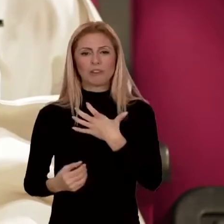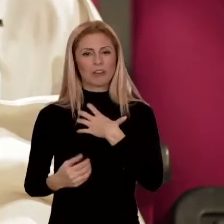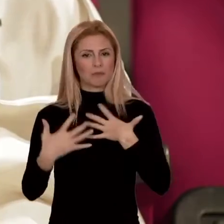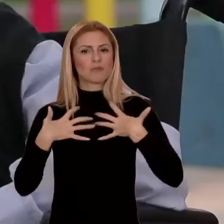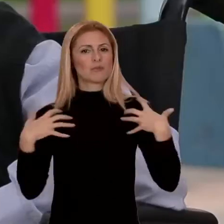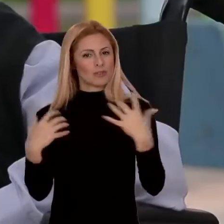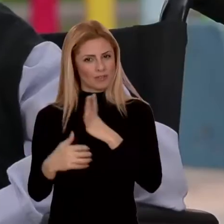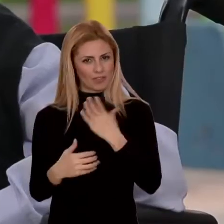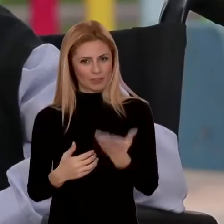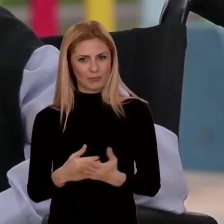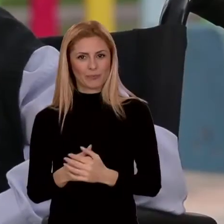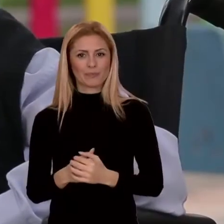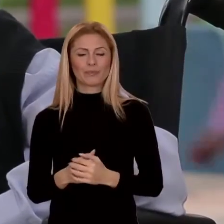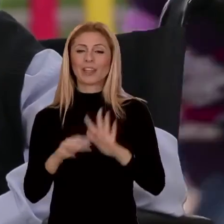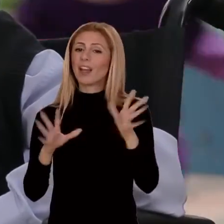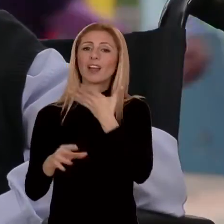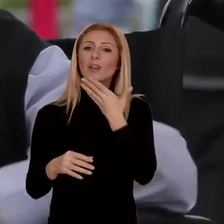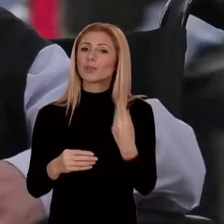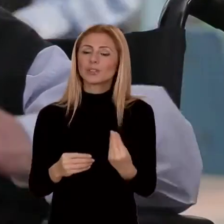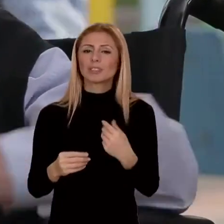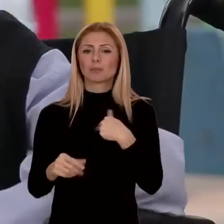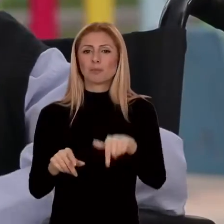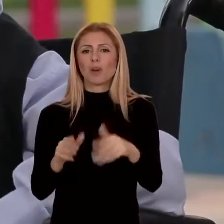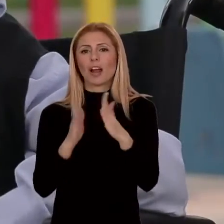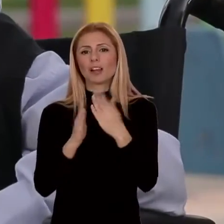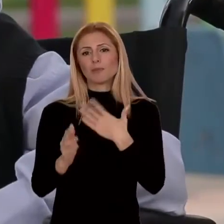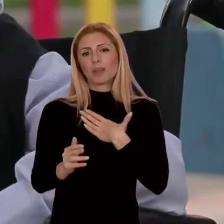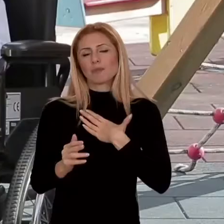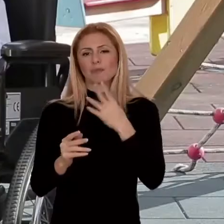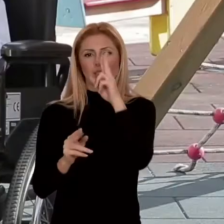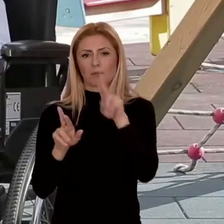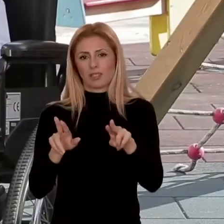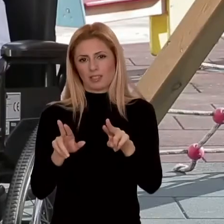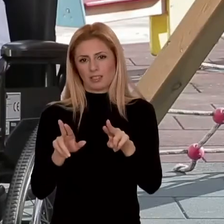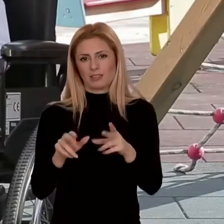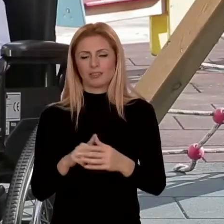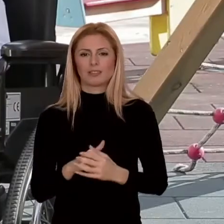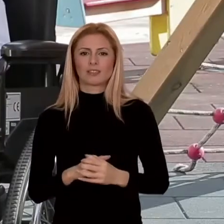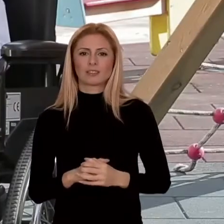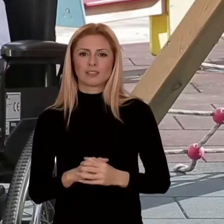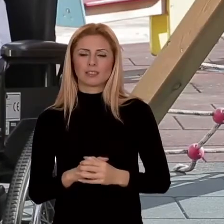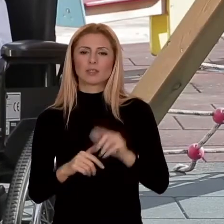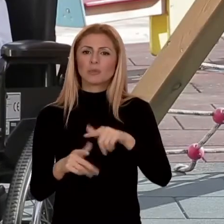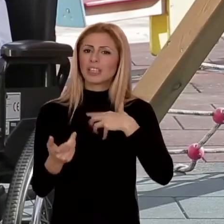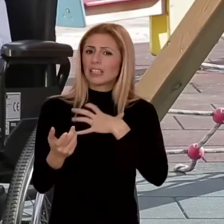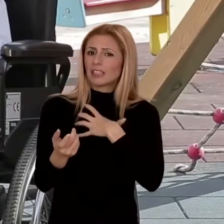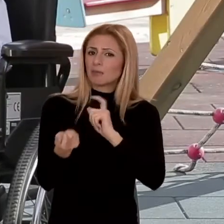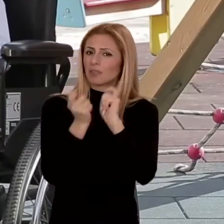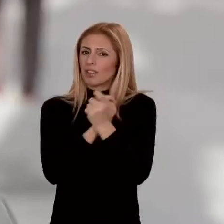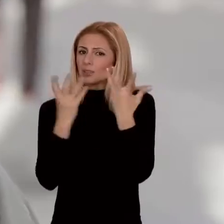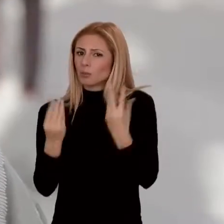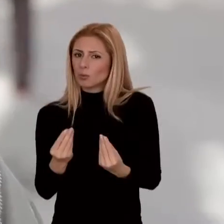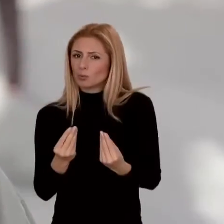çok güveniyorum. En sevdiğimiz yönlerden birisi de burada sanki kendi evimizmiş gibi hareket ediyoruz. 180 derecelik bir değişim oldu